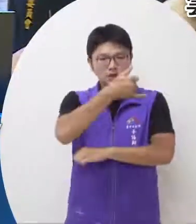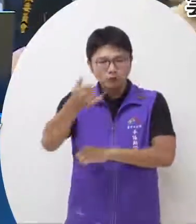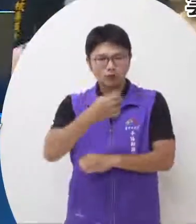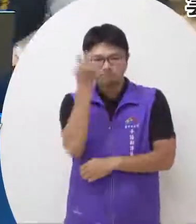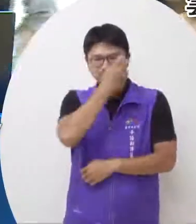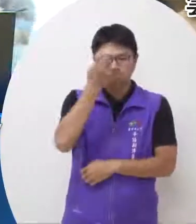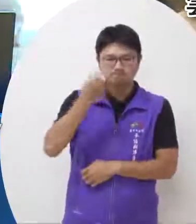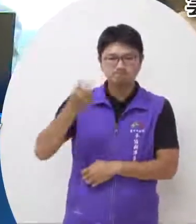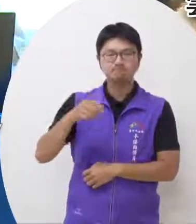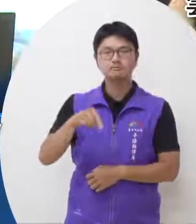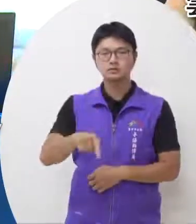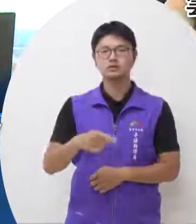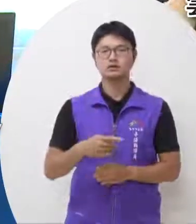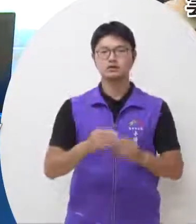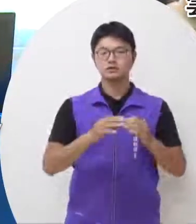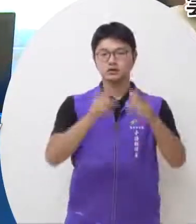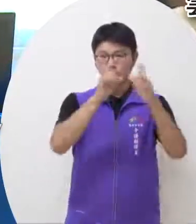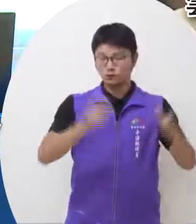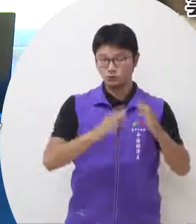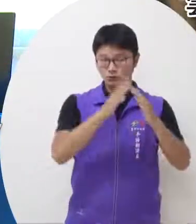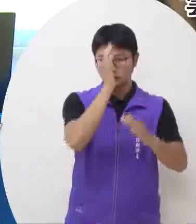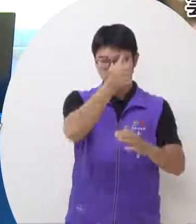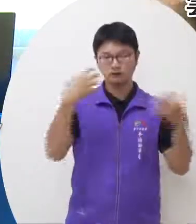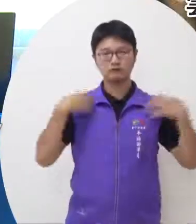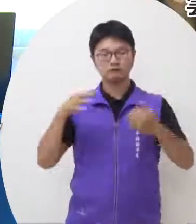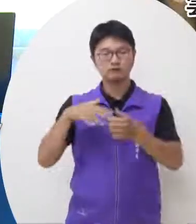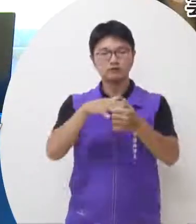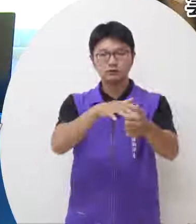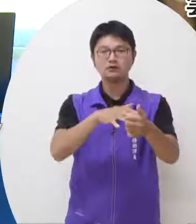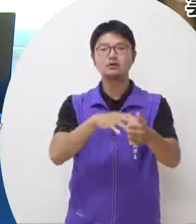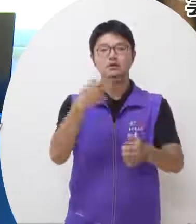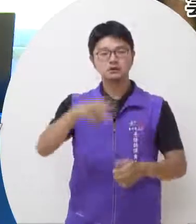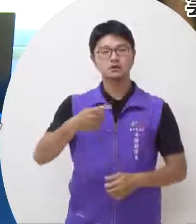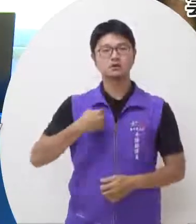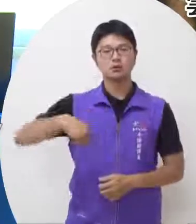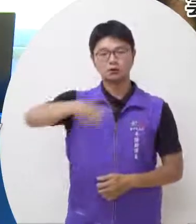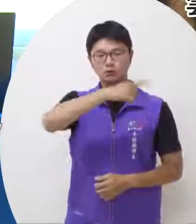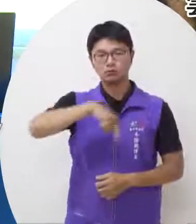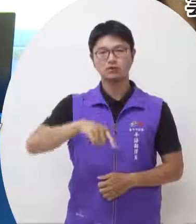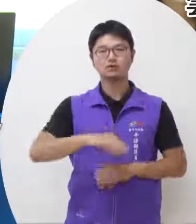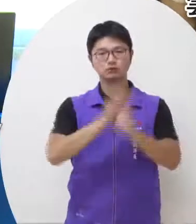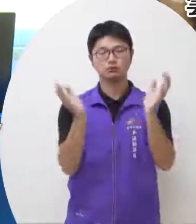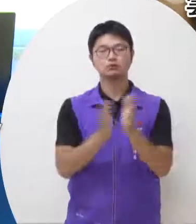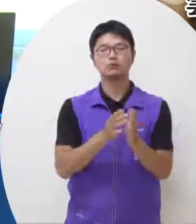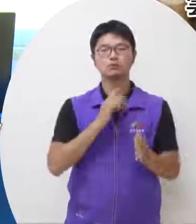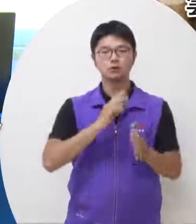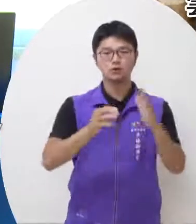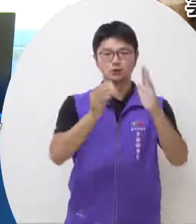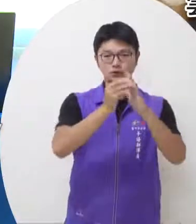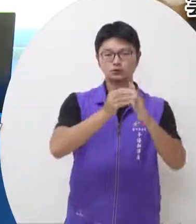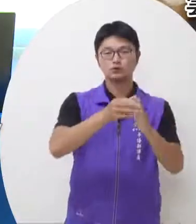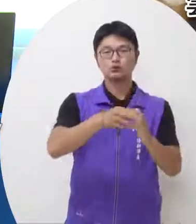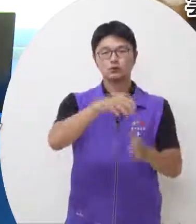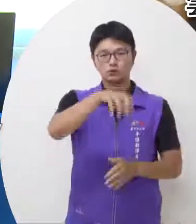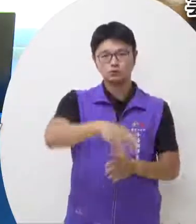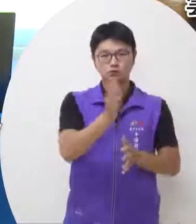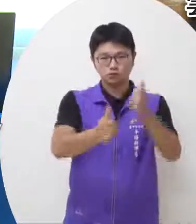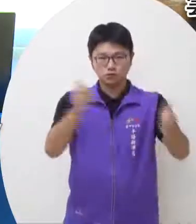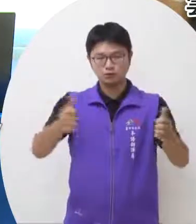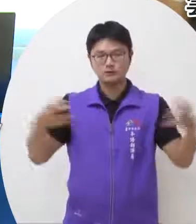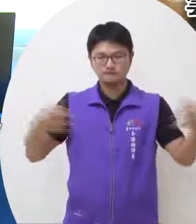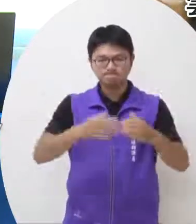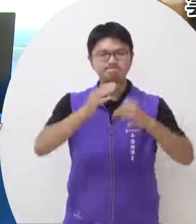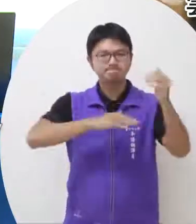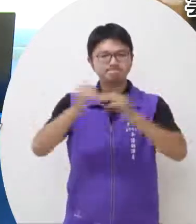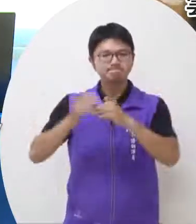之下，那卢市长的领航之下那以及我们各级我们所有我们局处首长大家共同